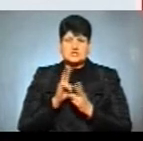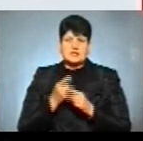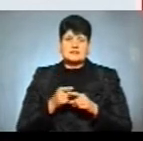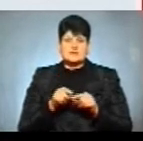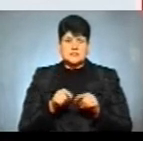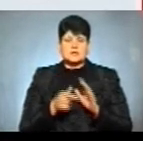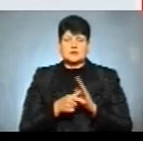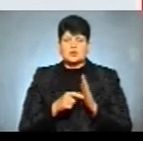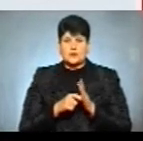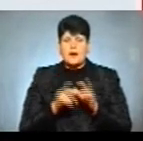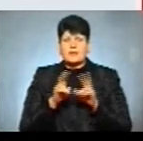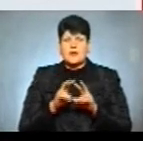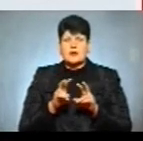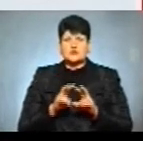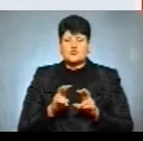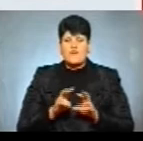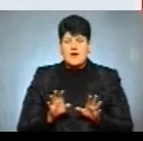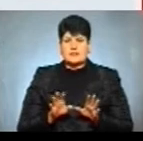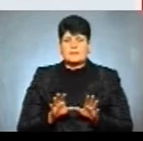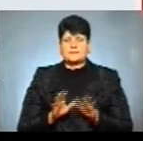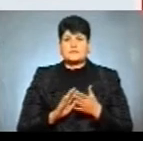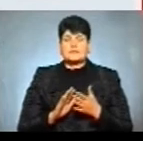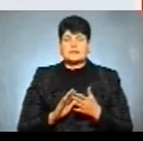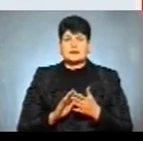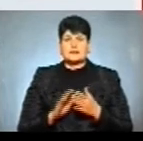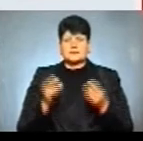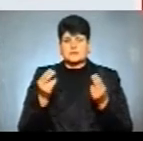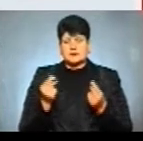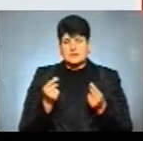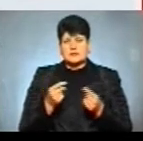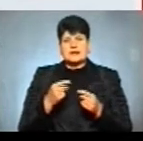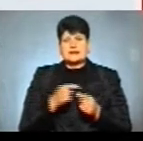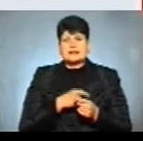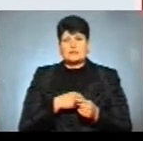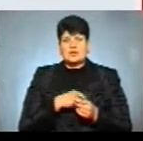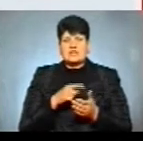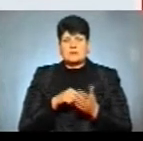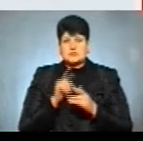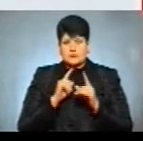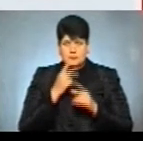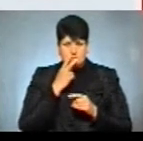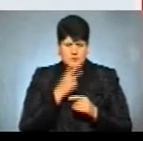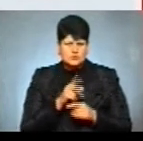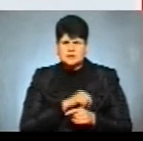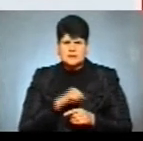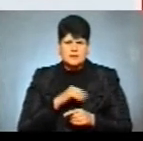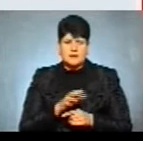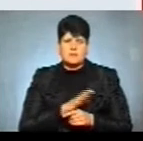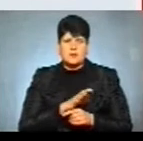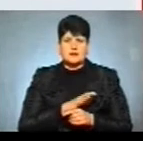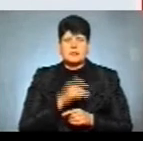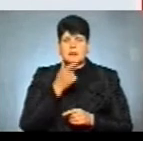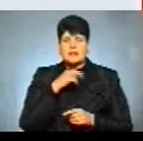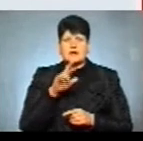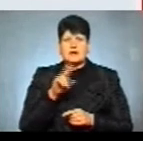у цій студії і аналізували статки депутатів Тернопільської міської ради. Ось ми бачимо, що у топі найбагатших були пані